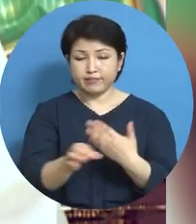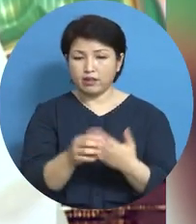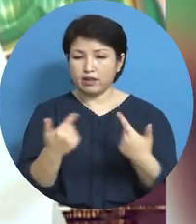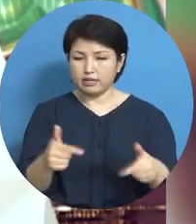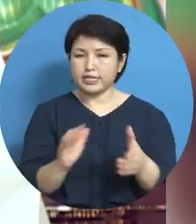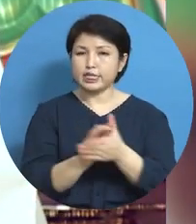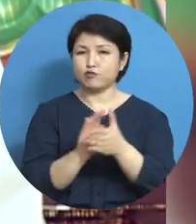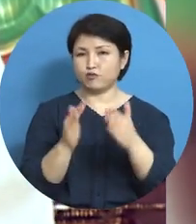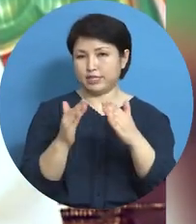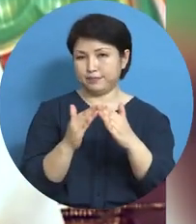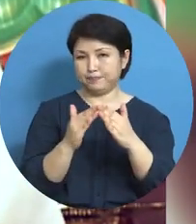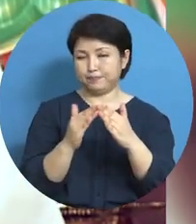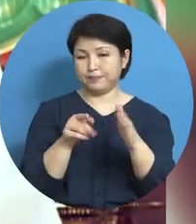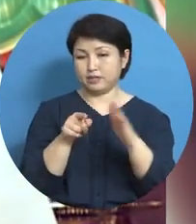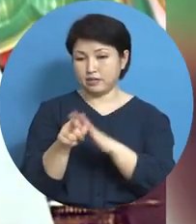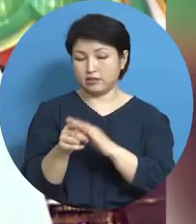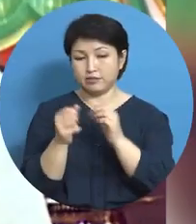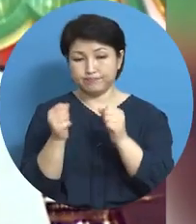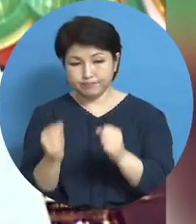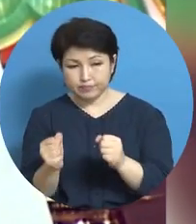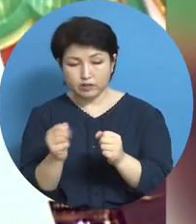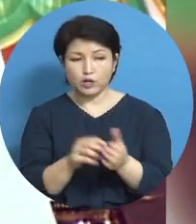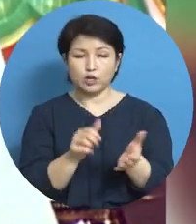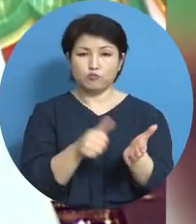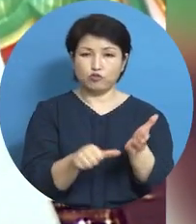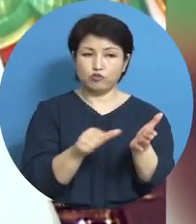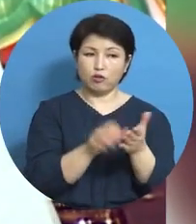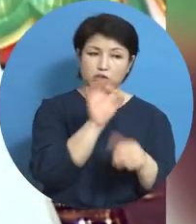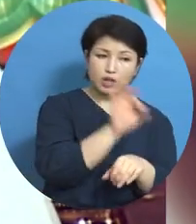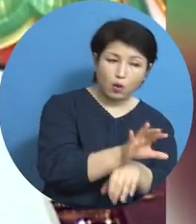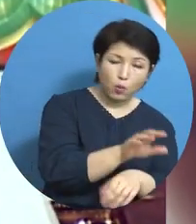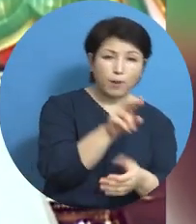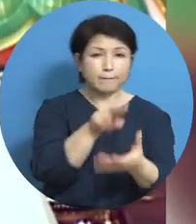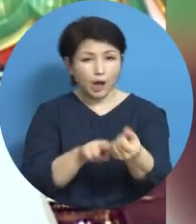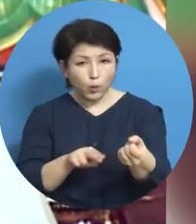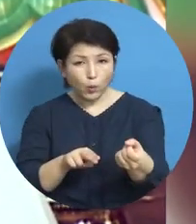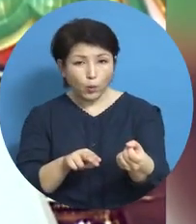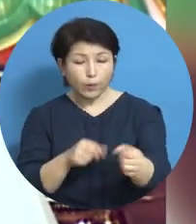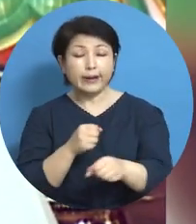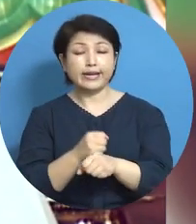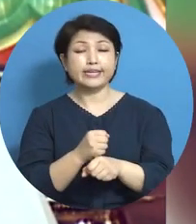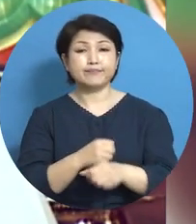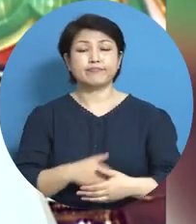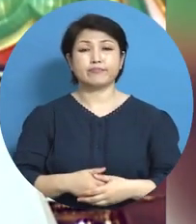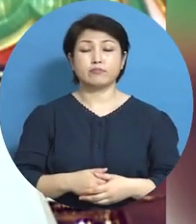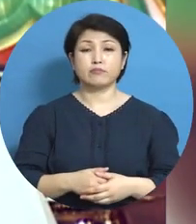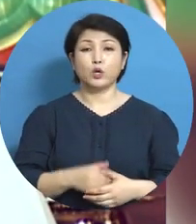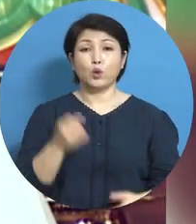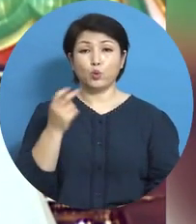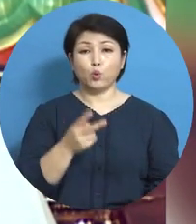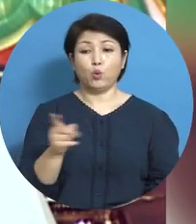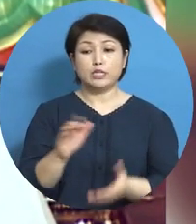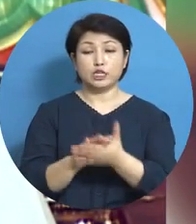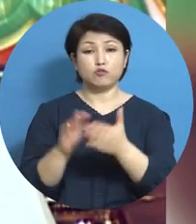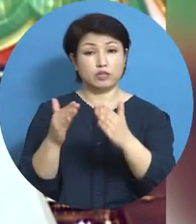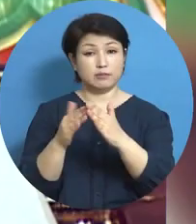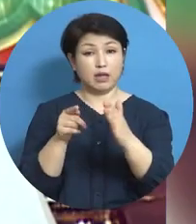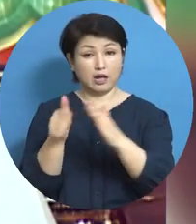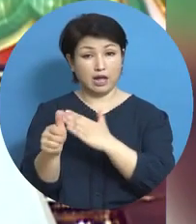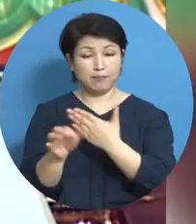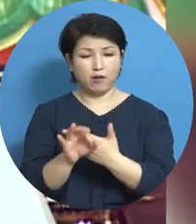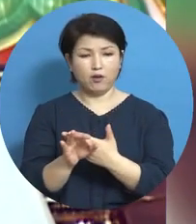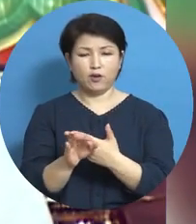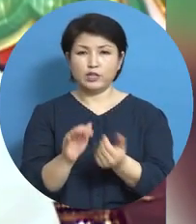머물면서 이 물건을 구입하고 팔고 이랬습니다. 또 그 집에 가면 친구가